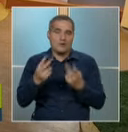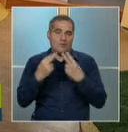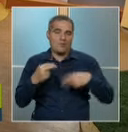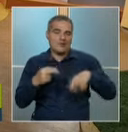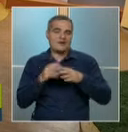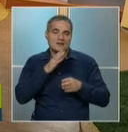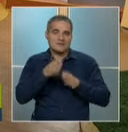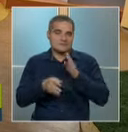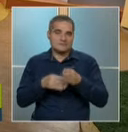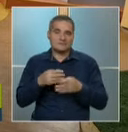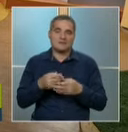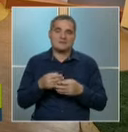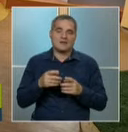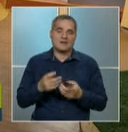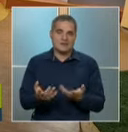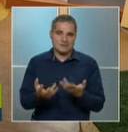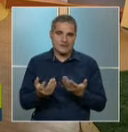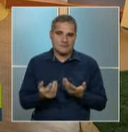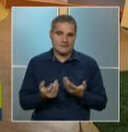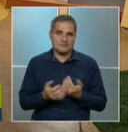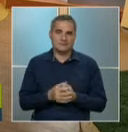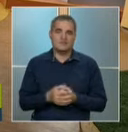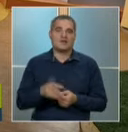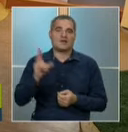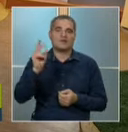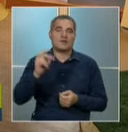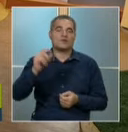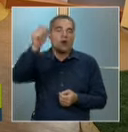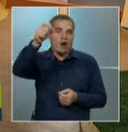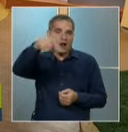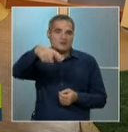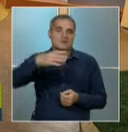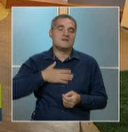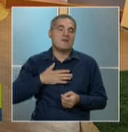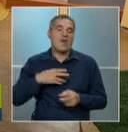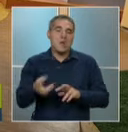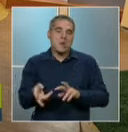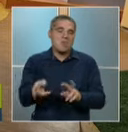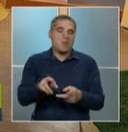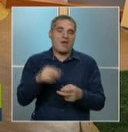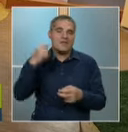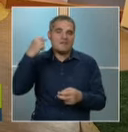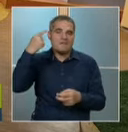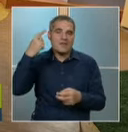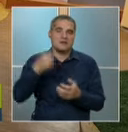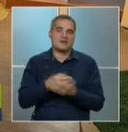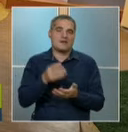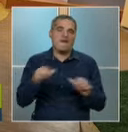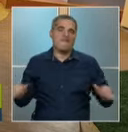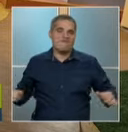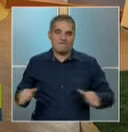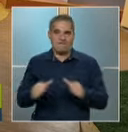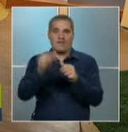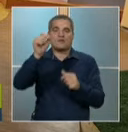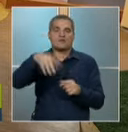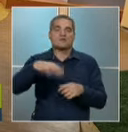нашите гости тук, защото следва второто гласуване. Затова има ли промяна в мнението? Финалното